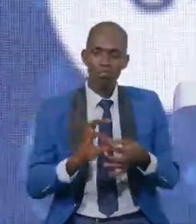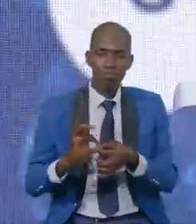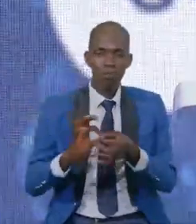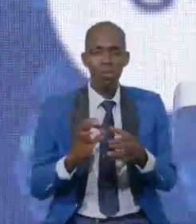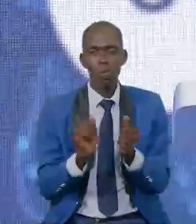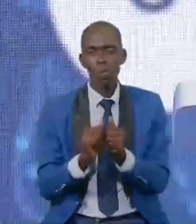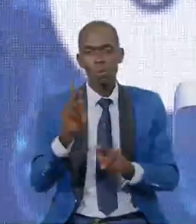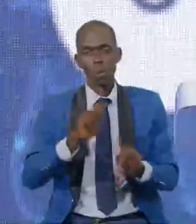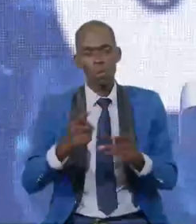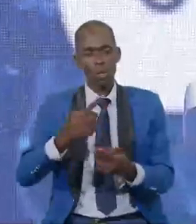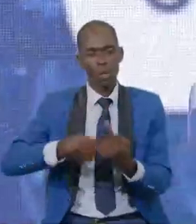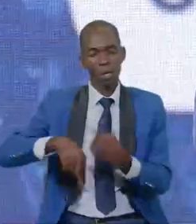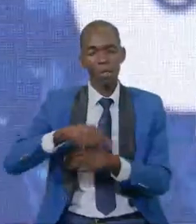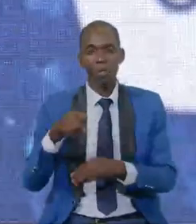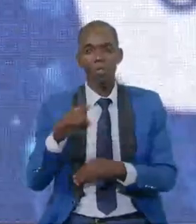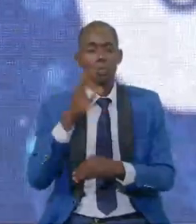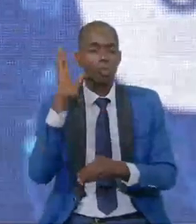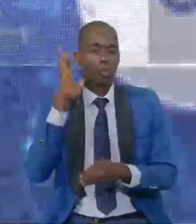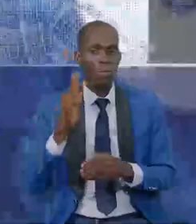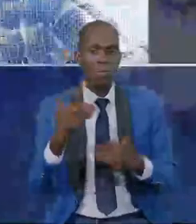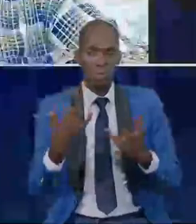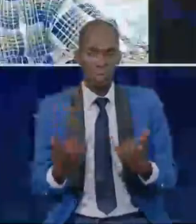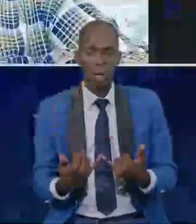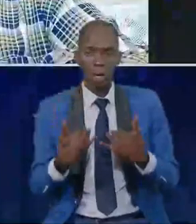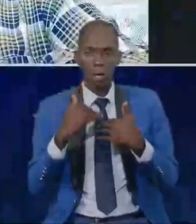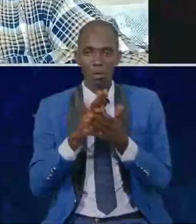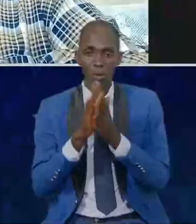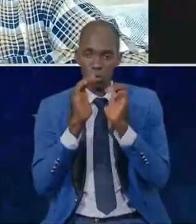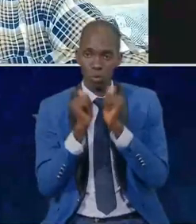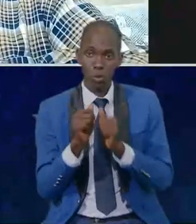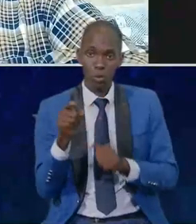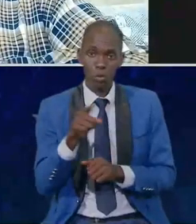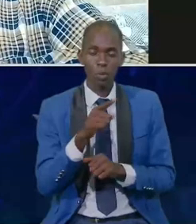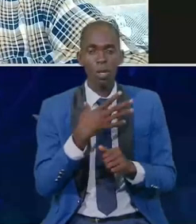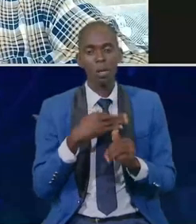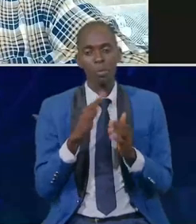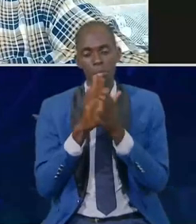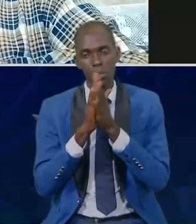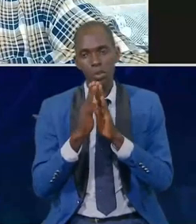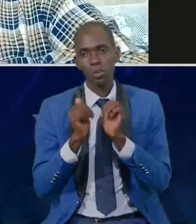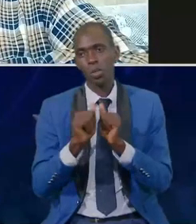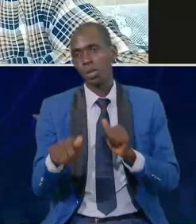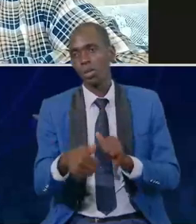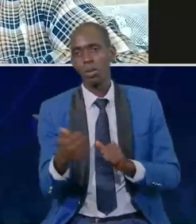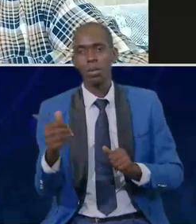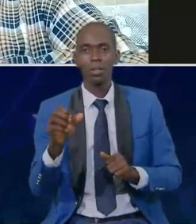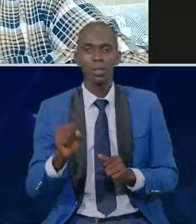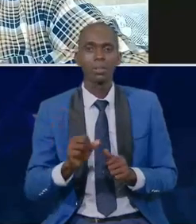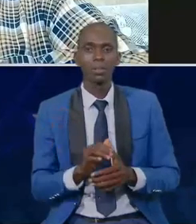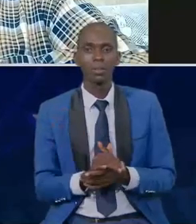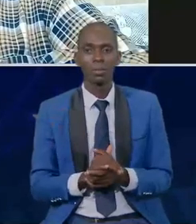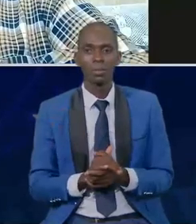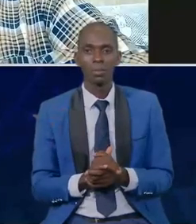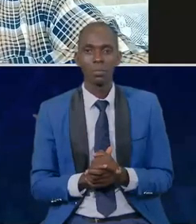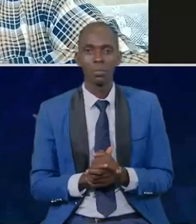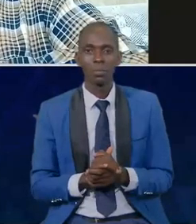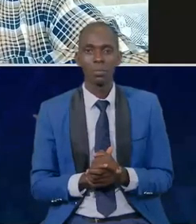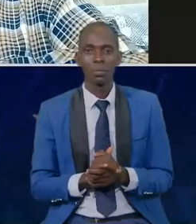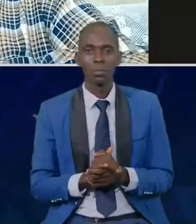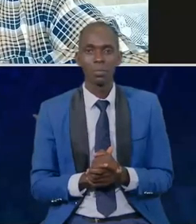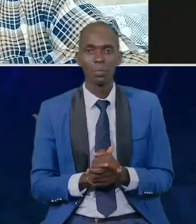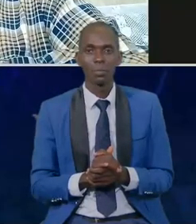you, and you'll have peace with them. Et si vous étiez en conflit avec les gens, et maintenant que Christ est venu dans votre vie